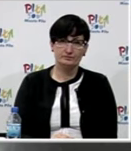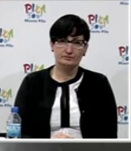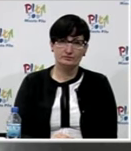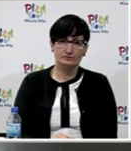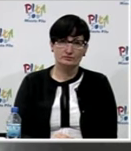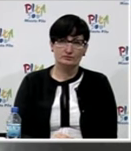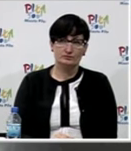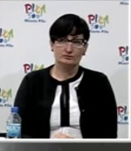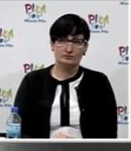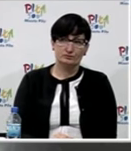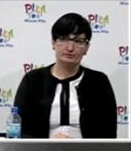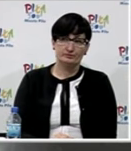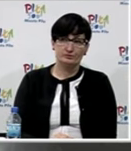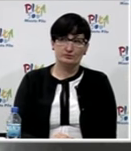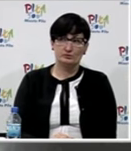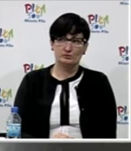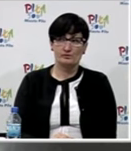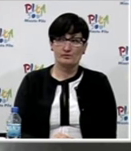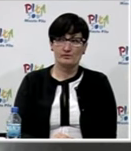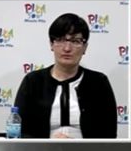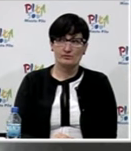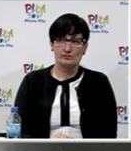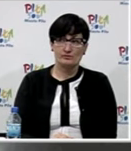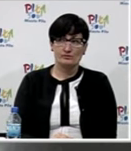się wstrzymał? Dziękuję.